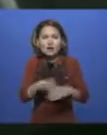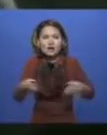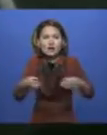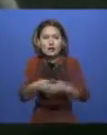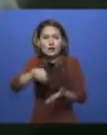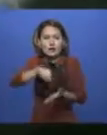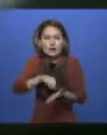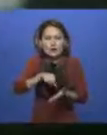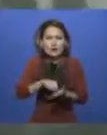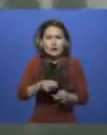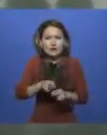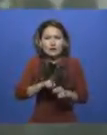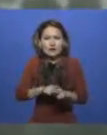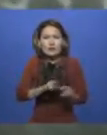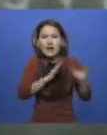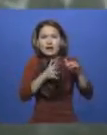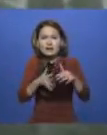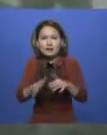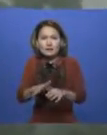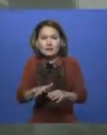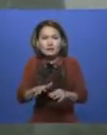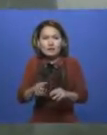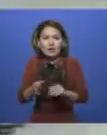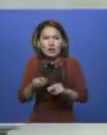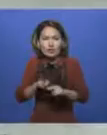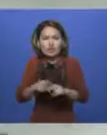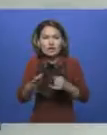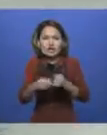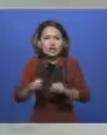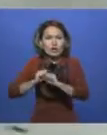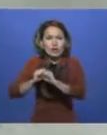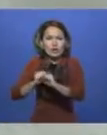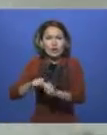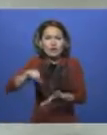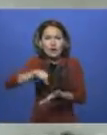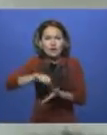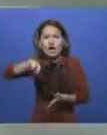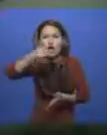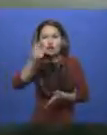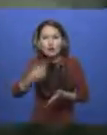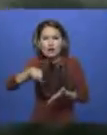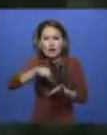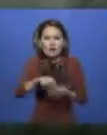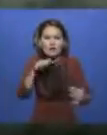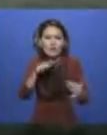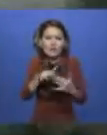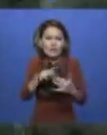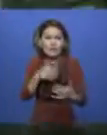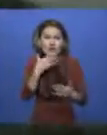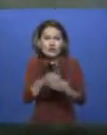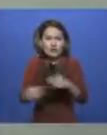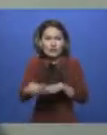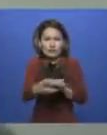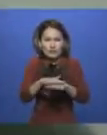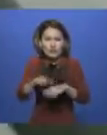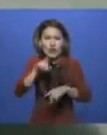құрамында Қара теңіз жағалауындағы қалаларды қорғауға атсалысты. Жас жауынгерге жау ұшақтарының бағыт-бағдарын дәл анықтап, зымырандарын